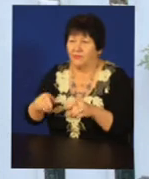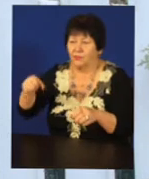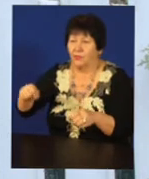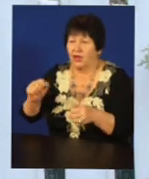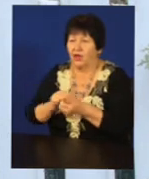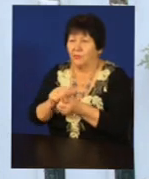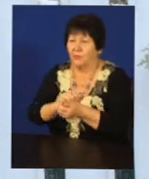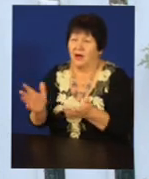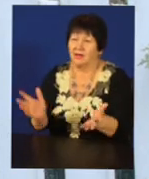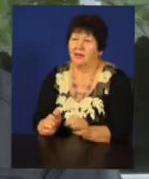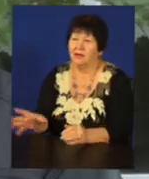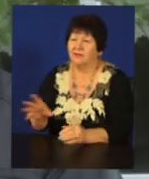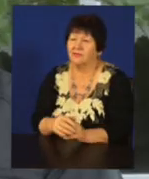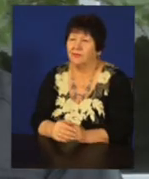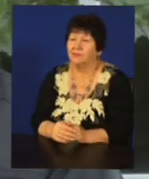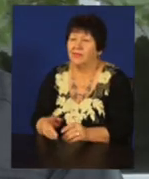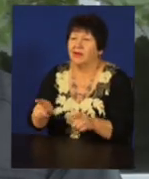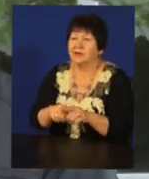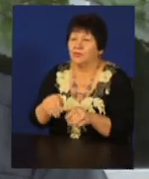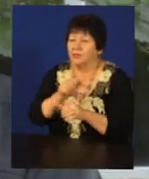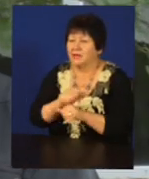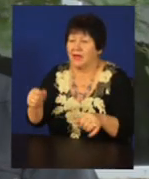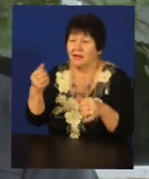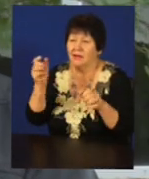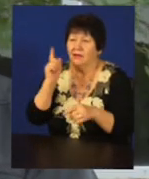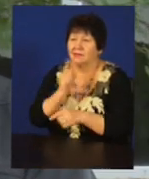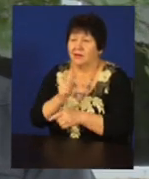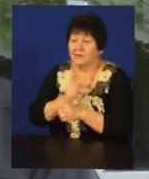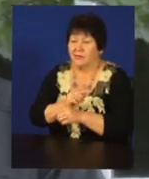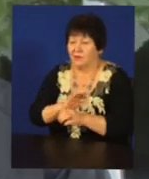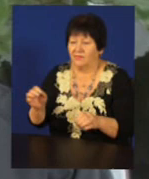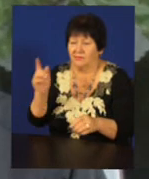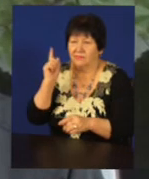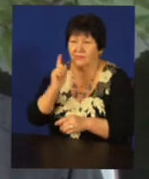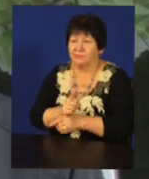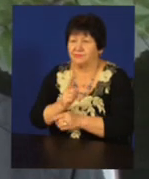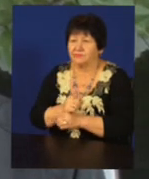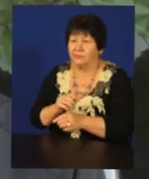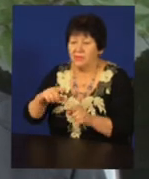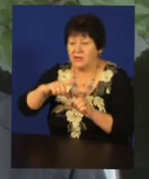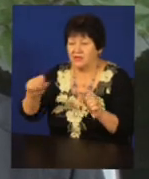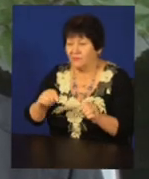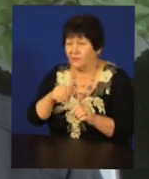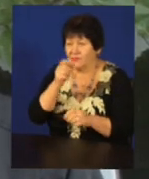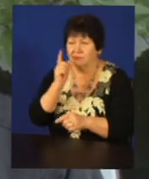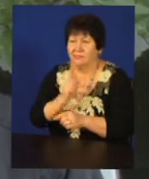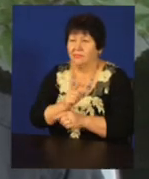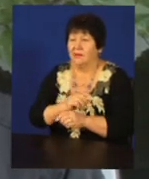кульки, бумаги, вот это все. Да, да, кума, ну, с дебой, и дат фокла пластикла, не шла фрунзе, ну, с дебой.